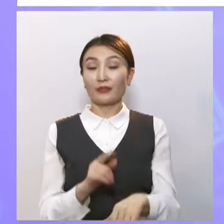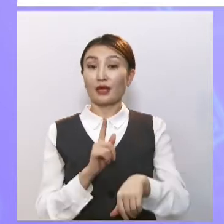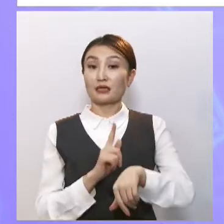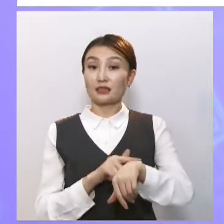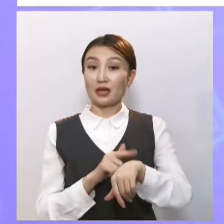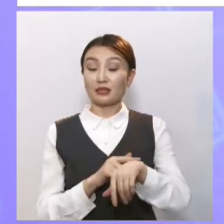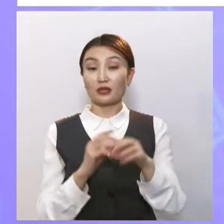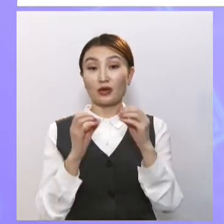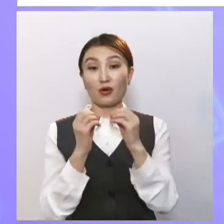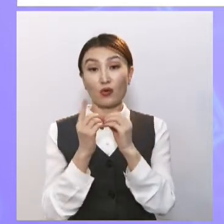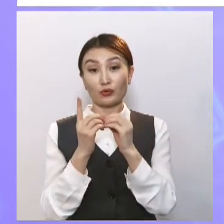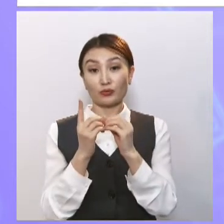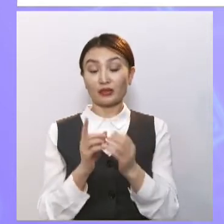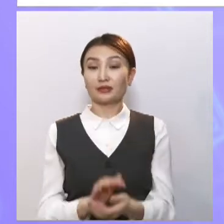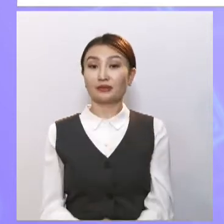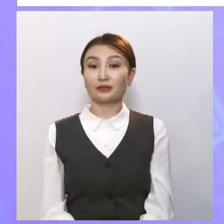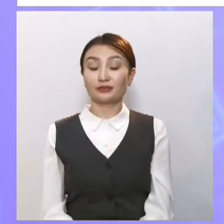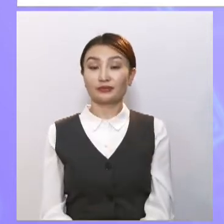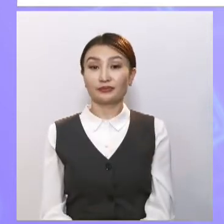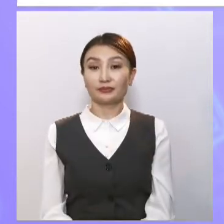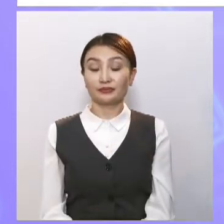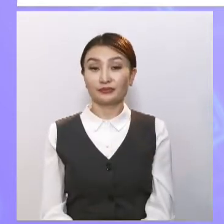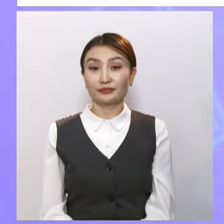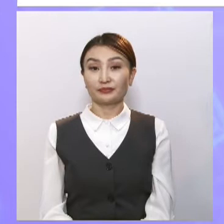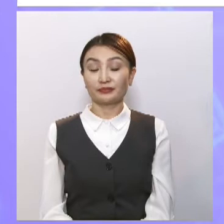Саат 11 болду.